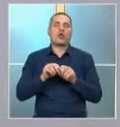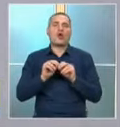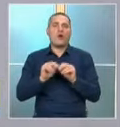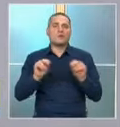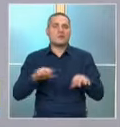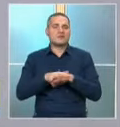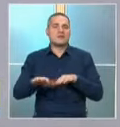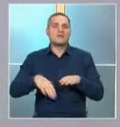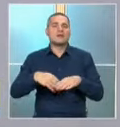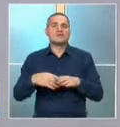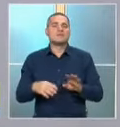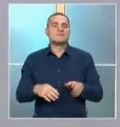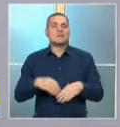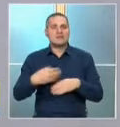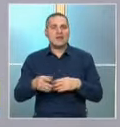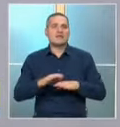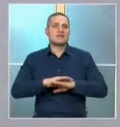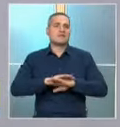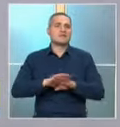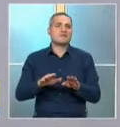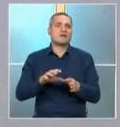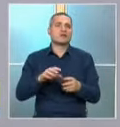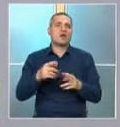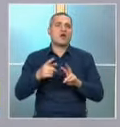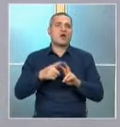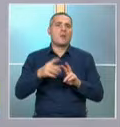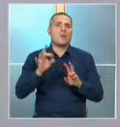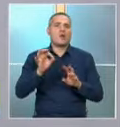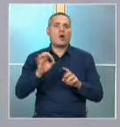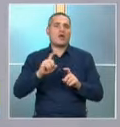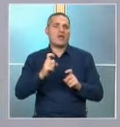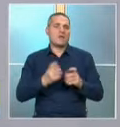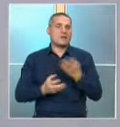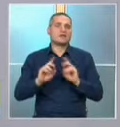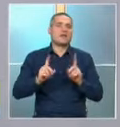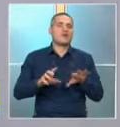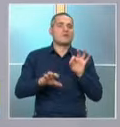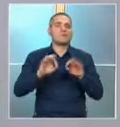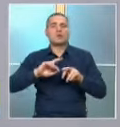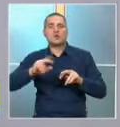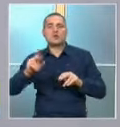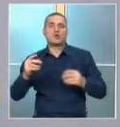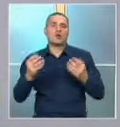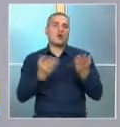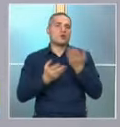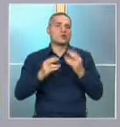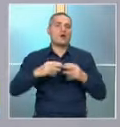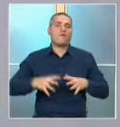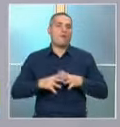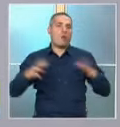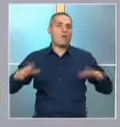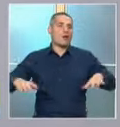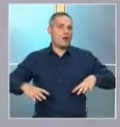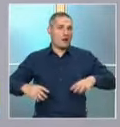система. След завършен етап прогимназиален, някои предпочитат други училища в големия град,